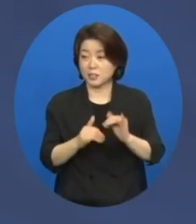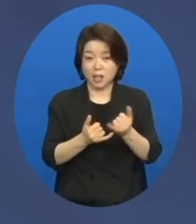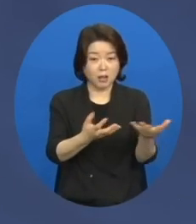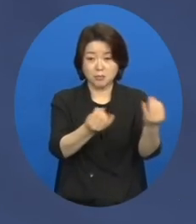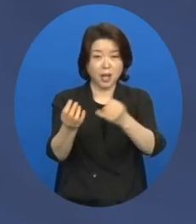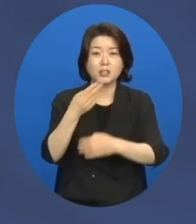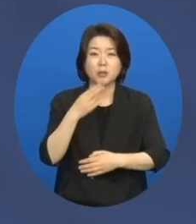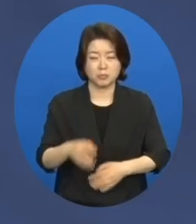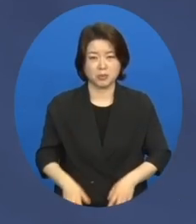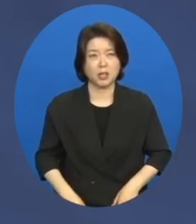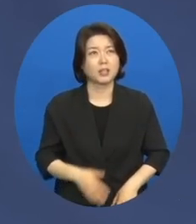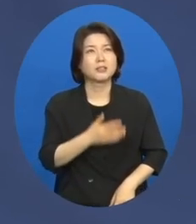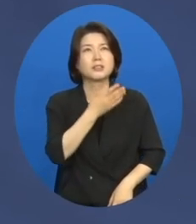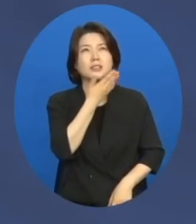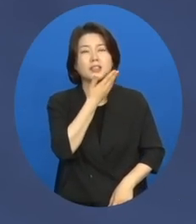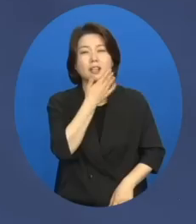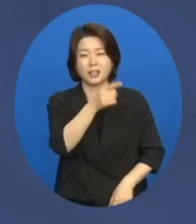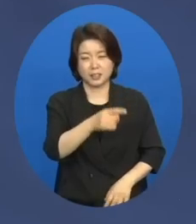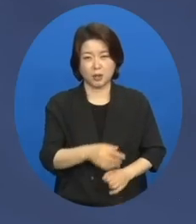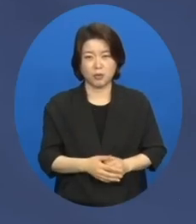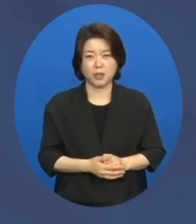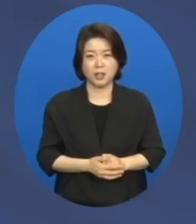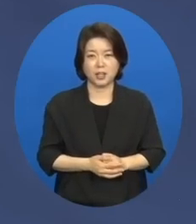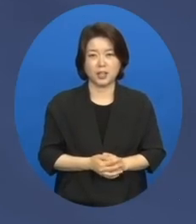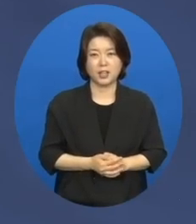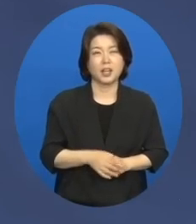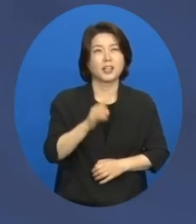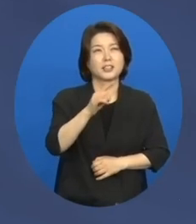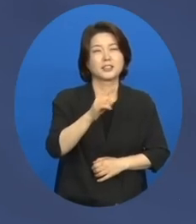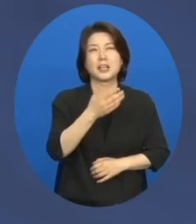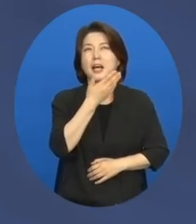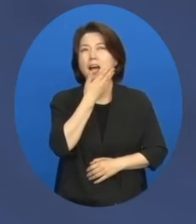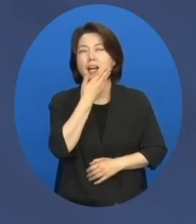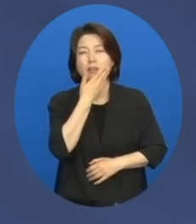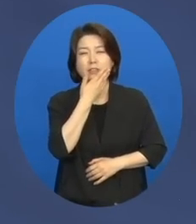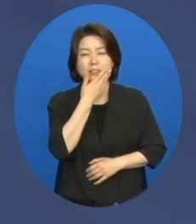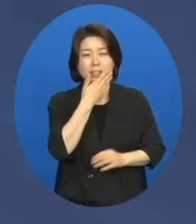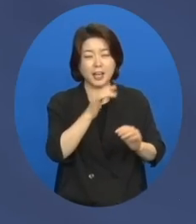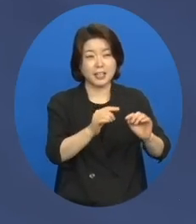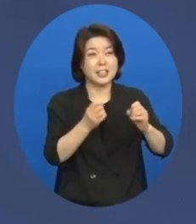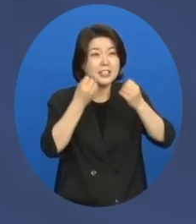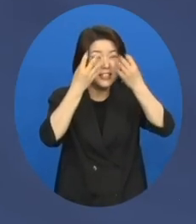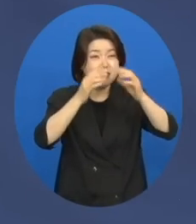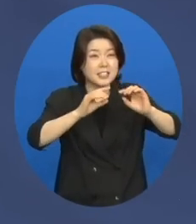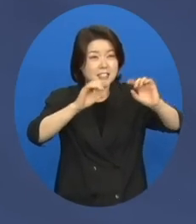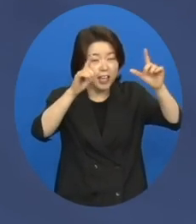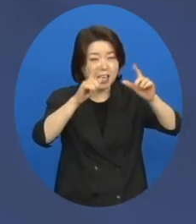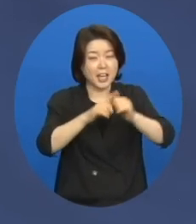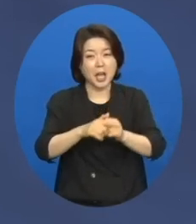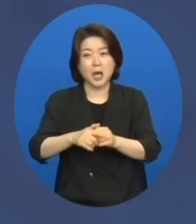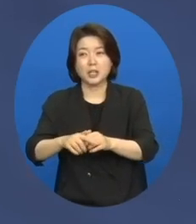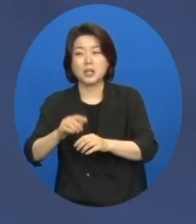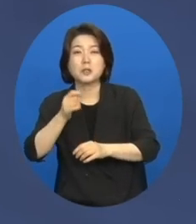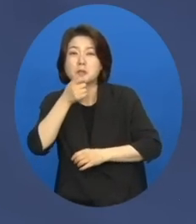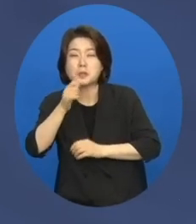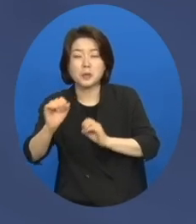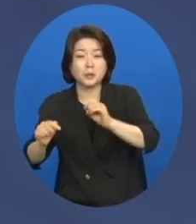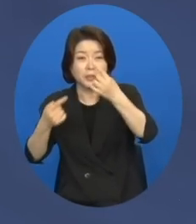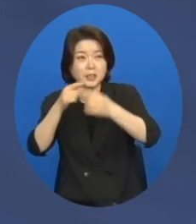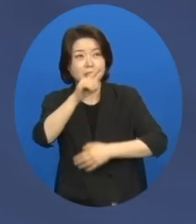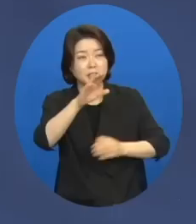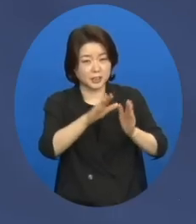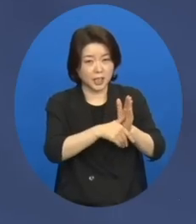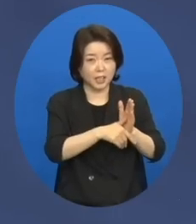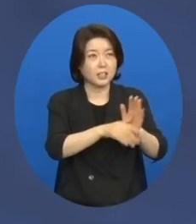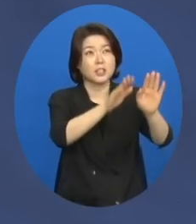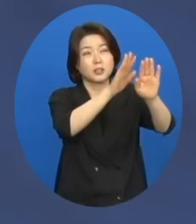보니까 아까워서 신정 지나고 구정 때까지 그냥 두는 거죠. 그랬다가 아차 일손이 바쁜 농번기를